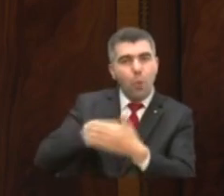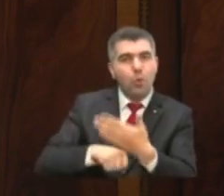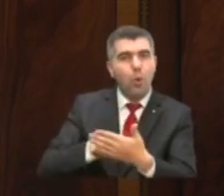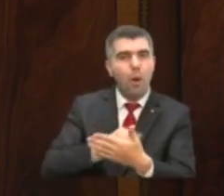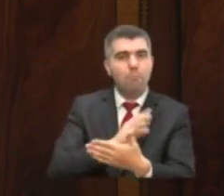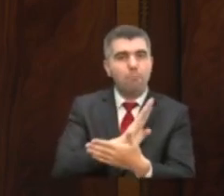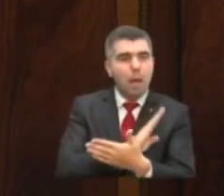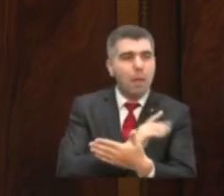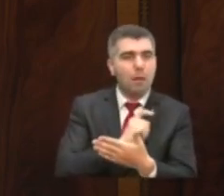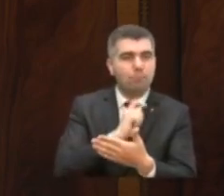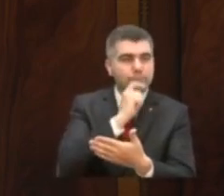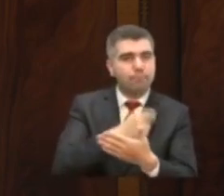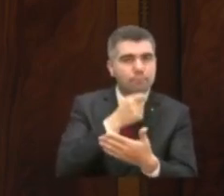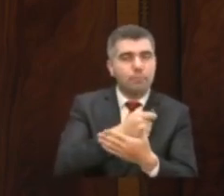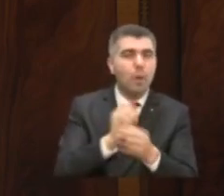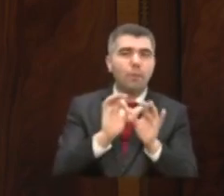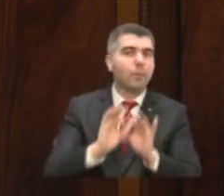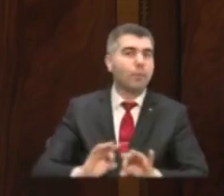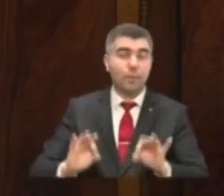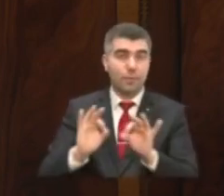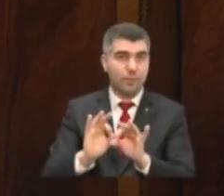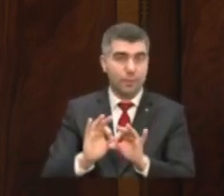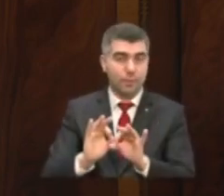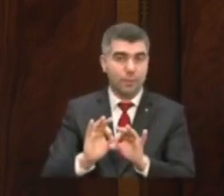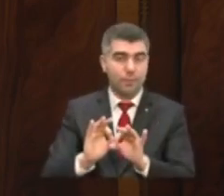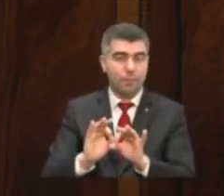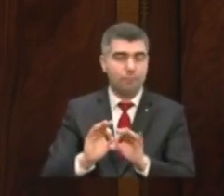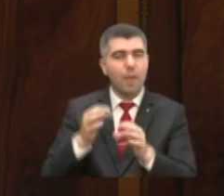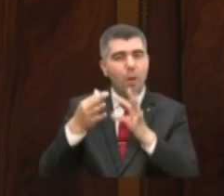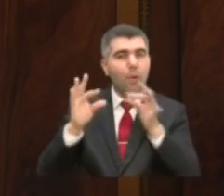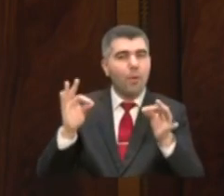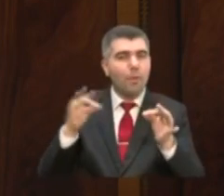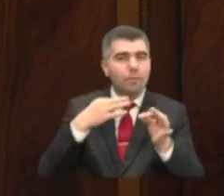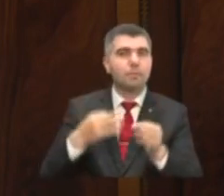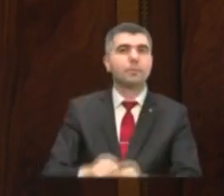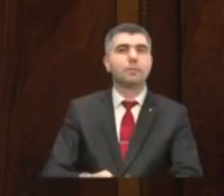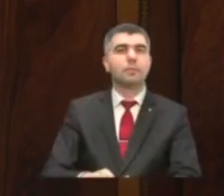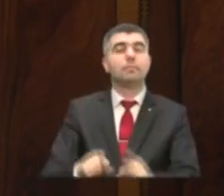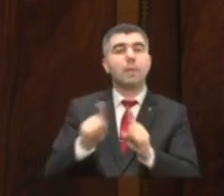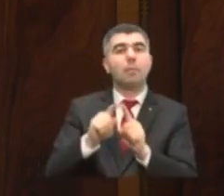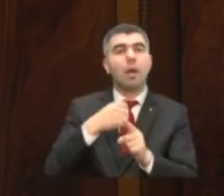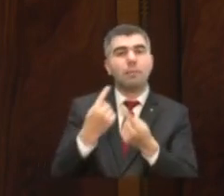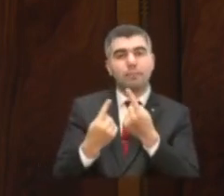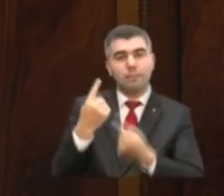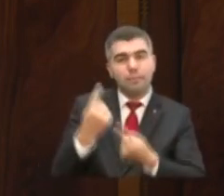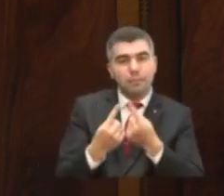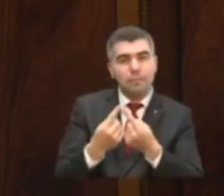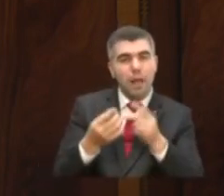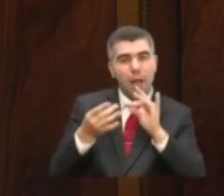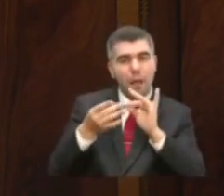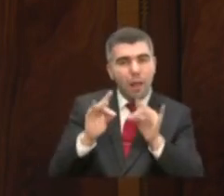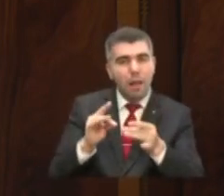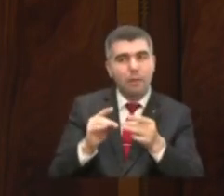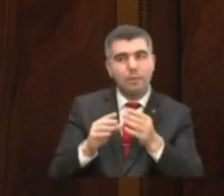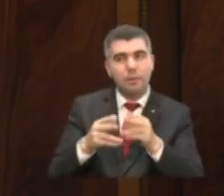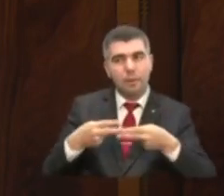الاقتصاديه. اذا وضعيه الوكالات الجهويه للاستثمار مشكل عويص، عدم القدره على مواكبه التطورات التكنولوجيه مع